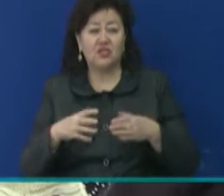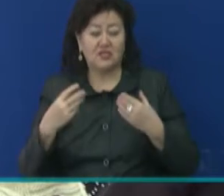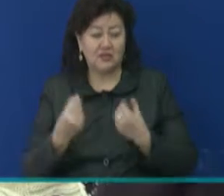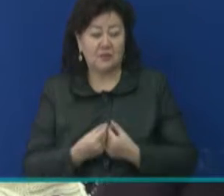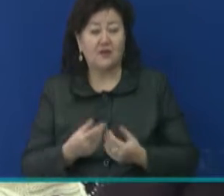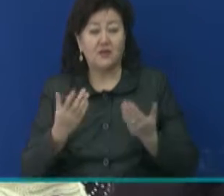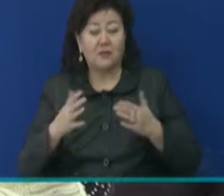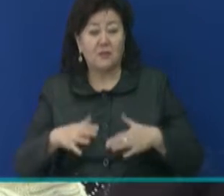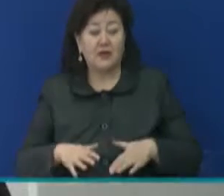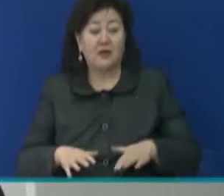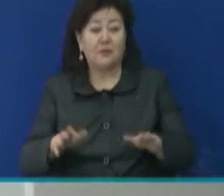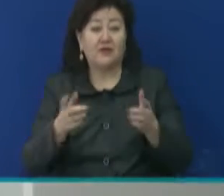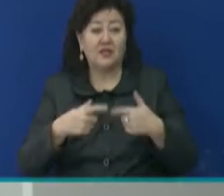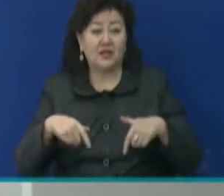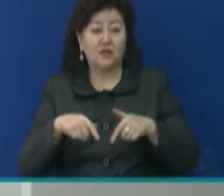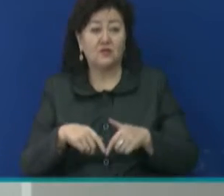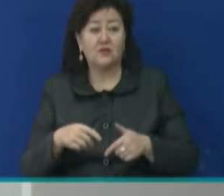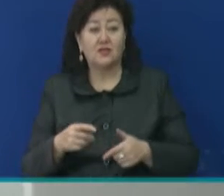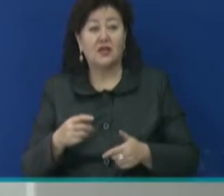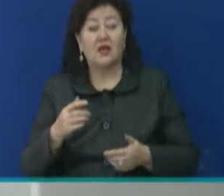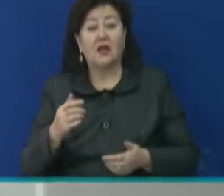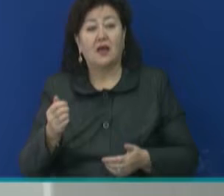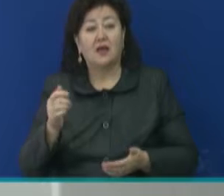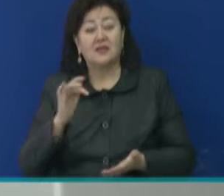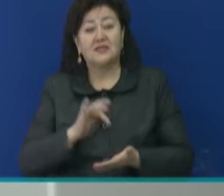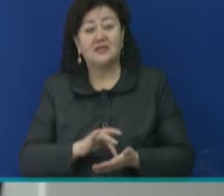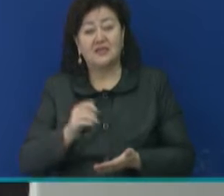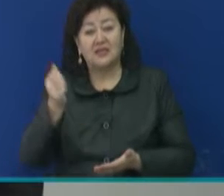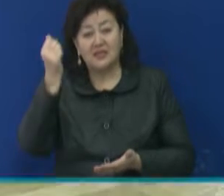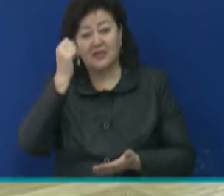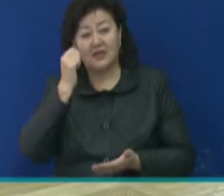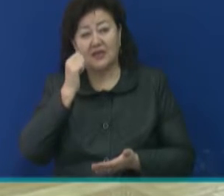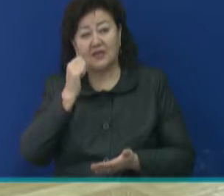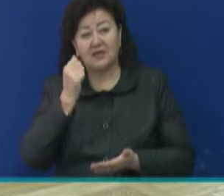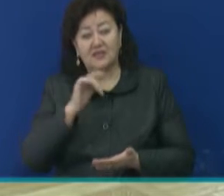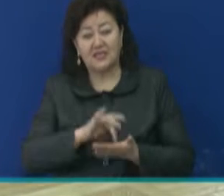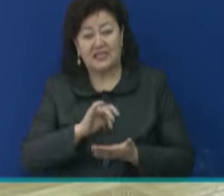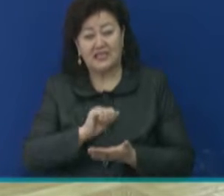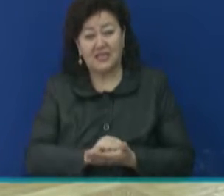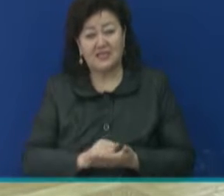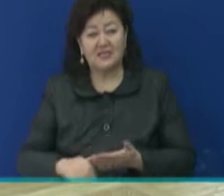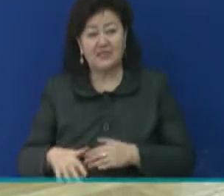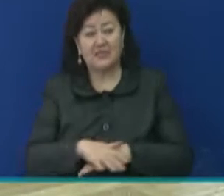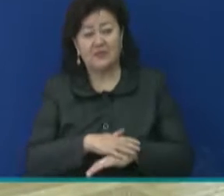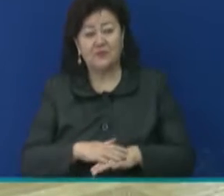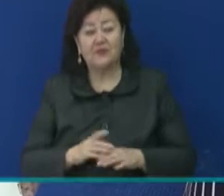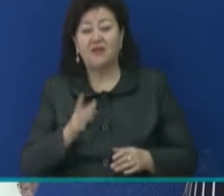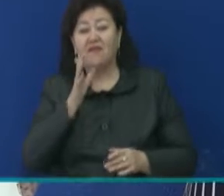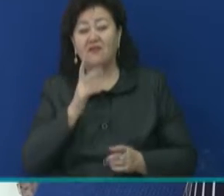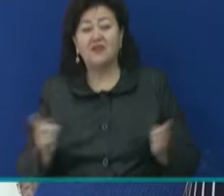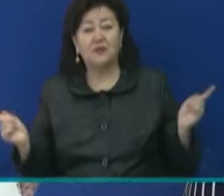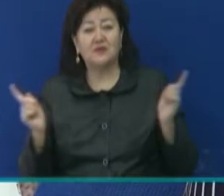было организовано в центре занятости населения совместно с департаментом юстиции в ходе встречи юристы